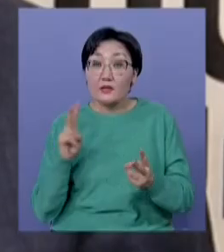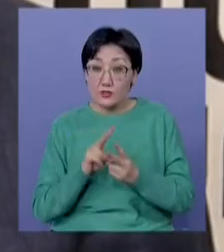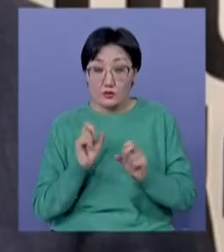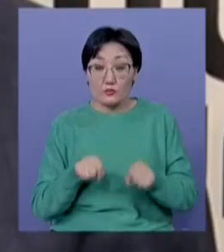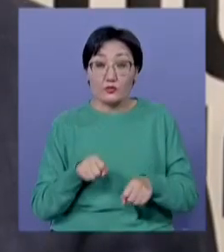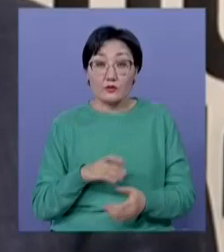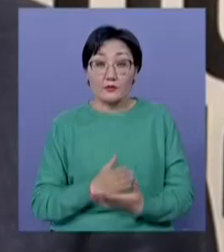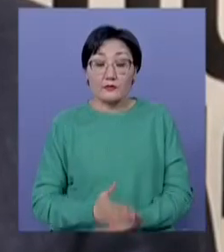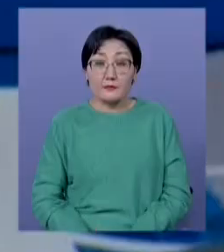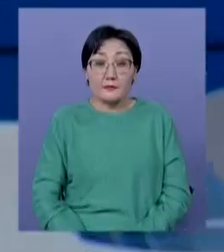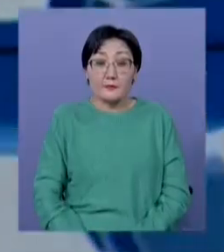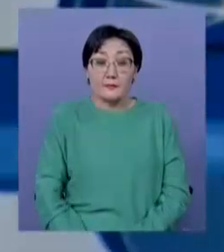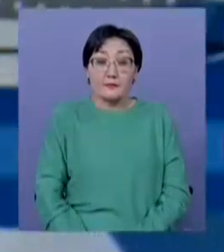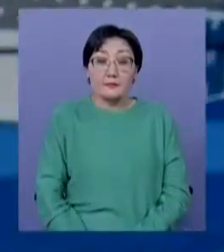бар.